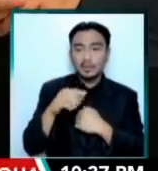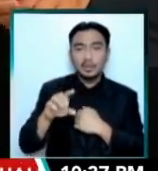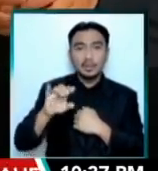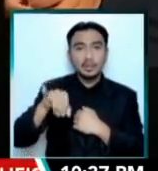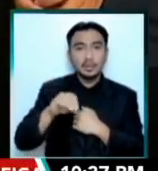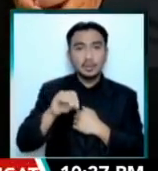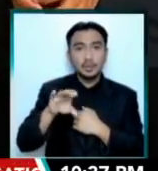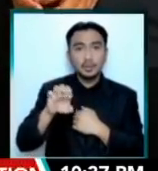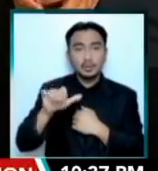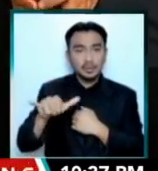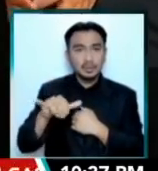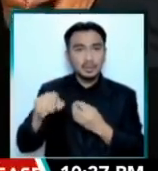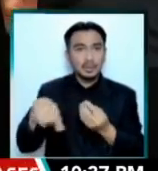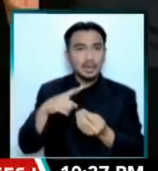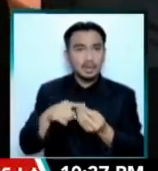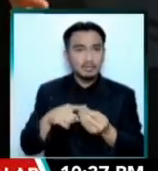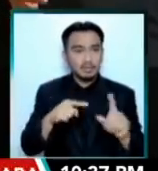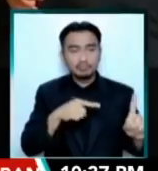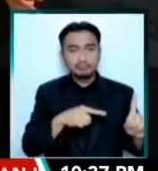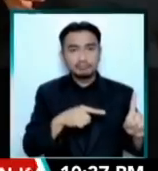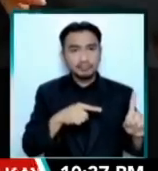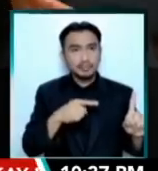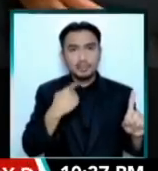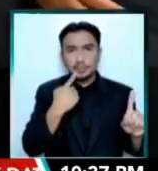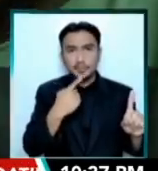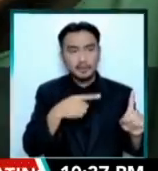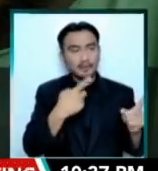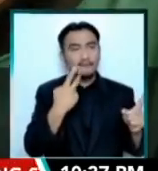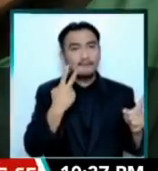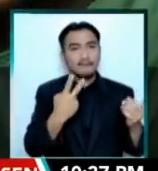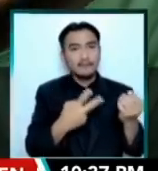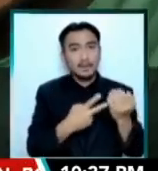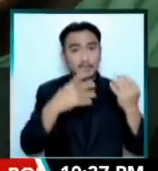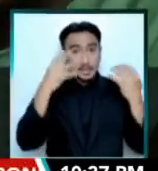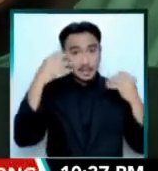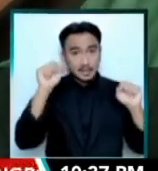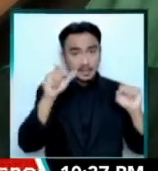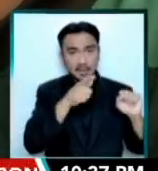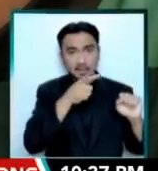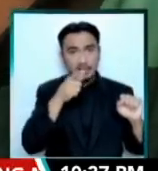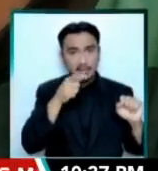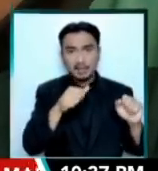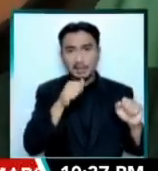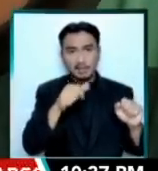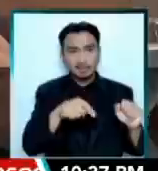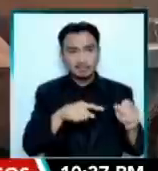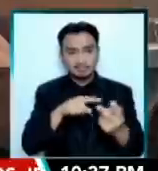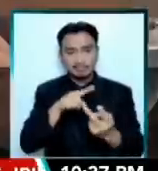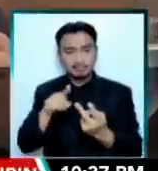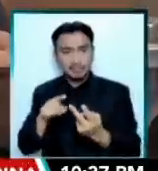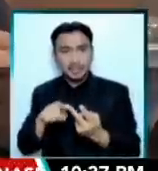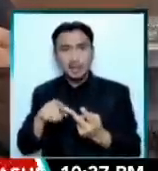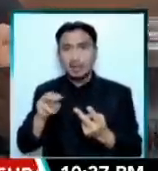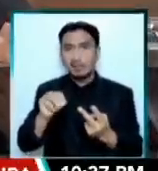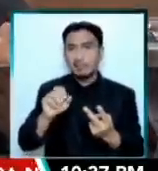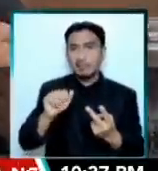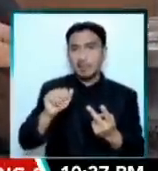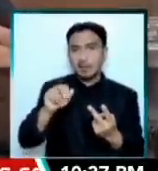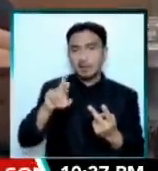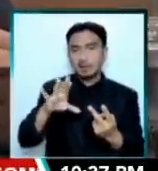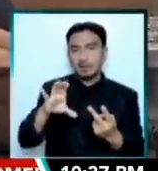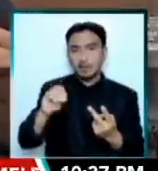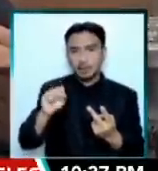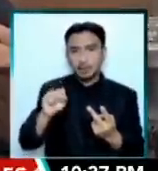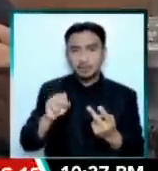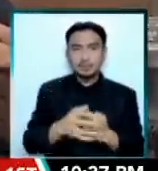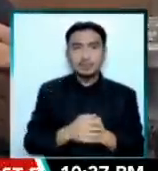para sa kandidatura ni Vice President Lenny Robredo at hindi sa kanyang katandem na si Marcos. Matatandaang si Salceda ang